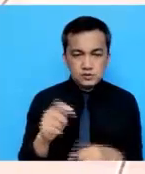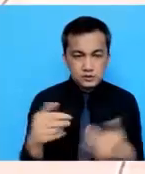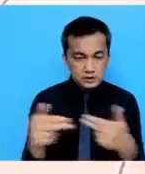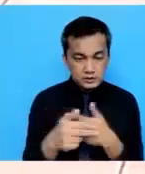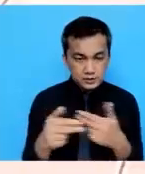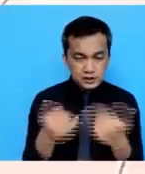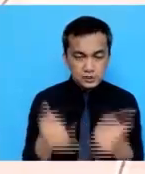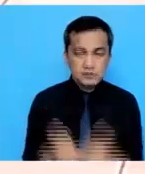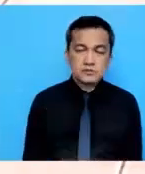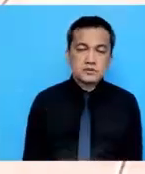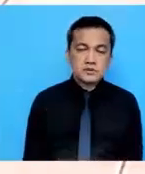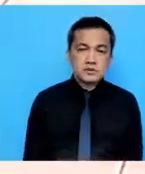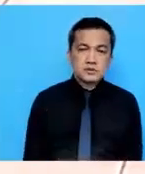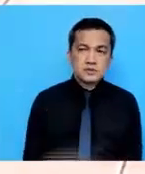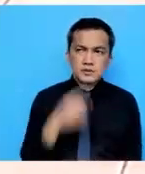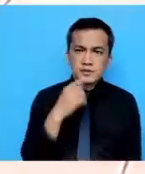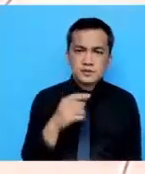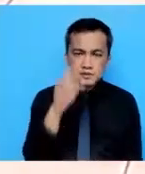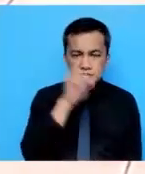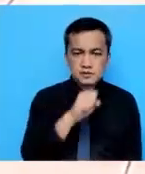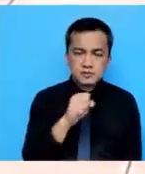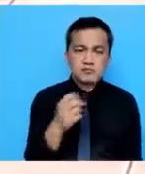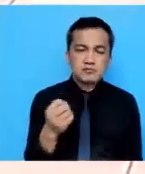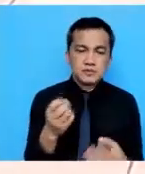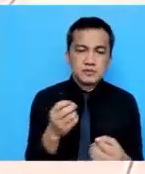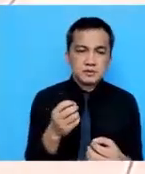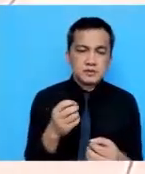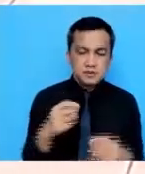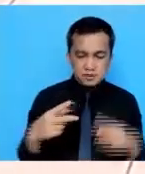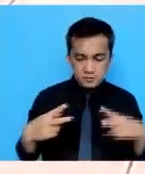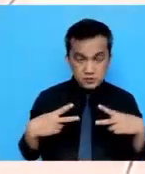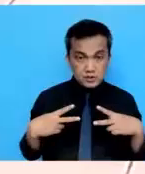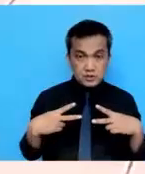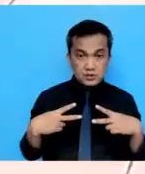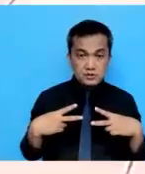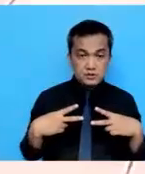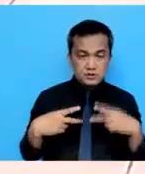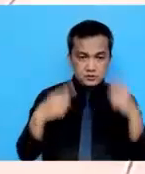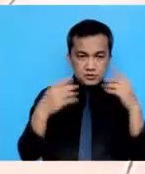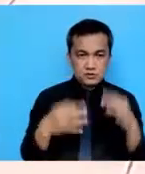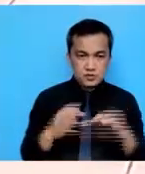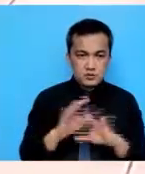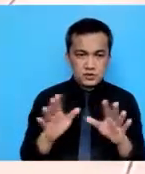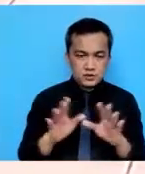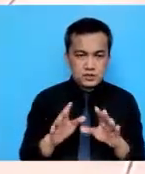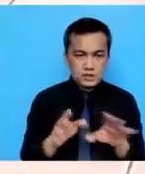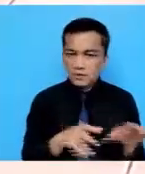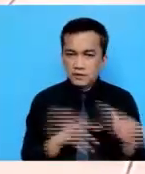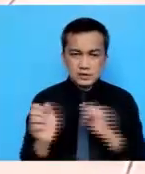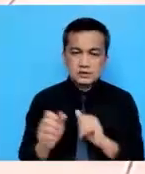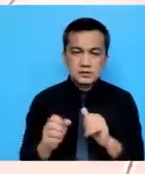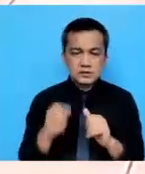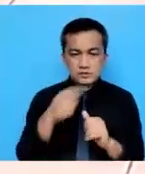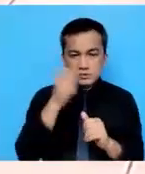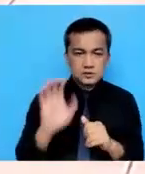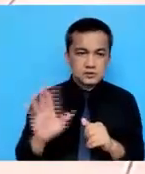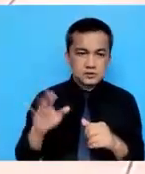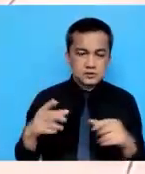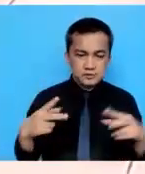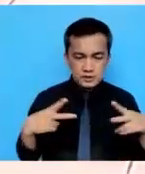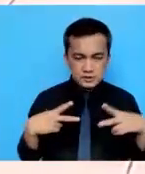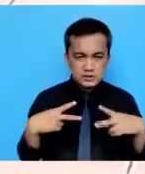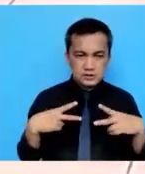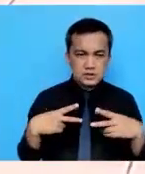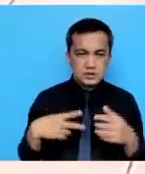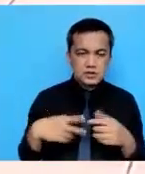mga otoridad, ay marami na rin yung mga bakasyonista na nagdesisyon na huwag na munang umalis dahil yung kanilang bakasyon ay kakainin lamang